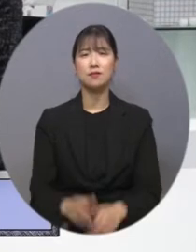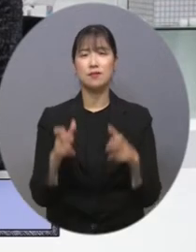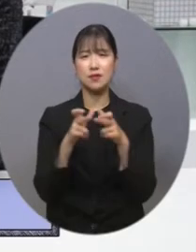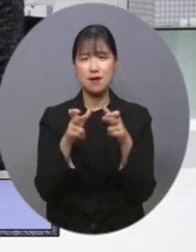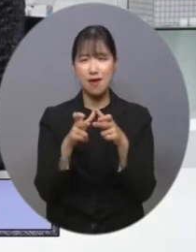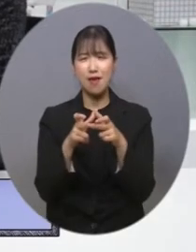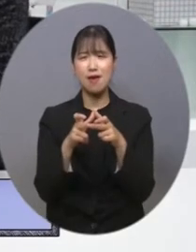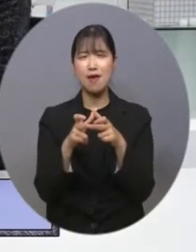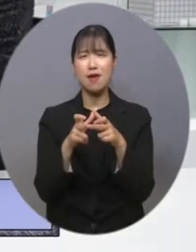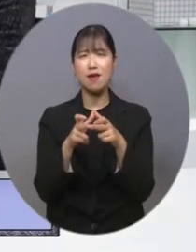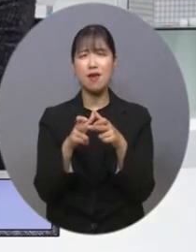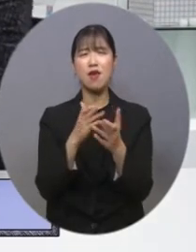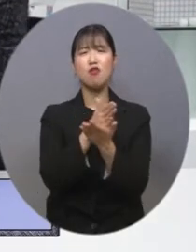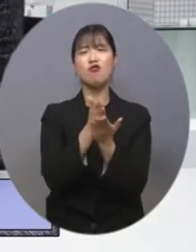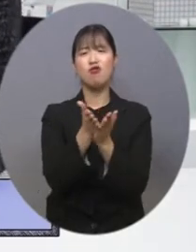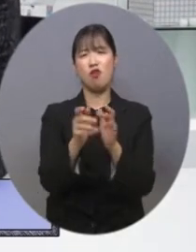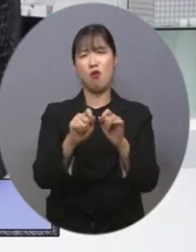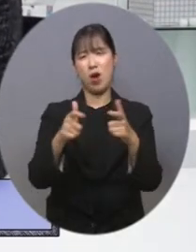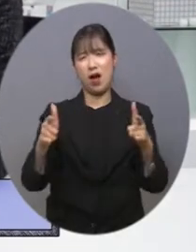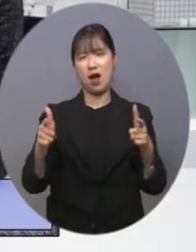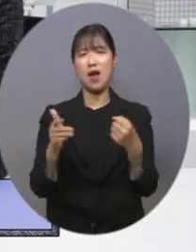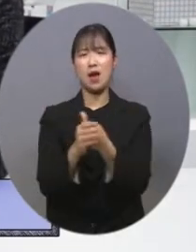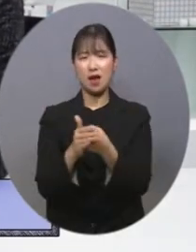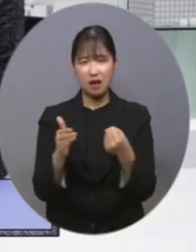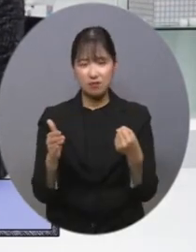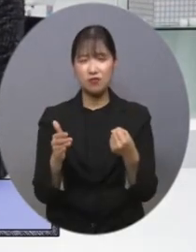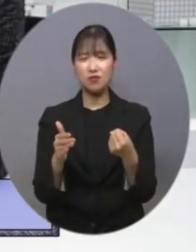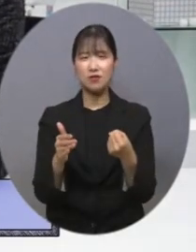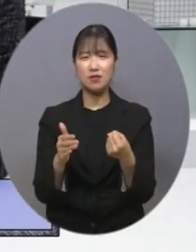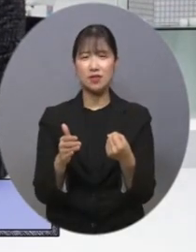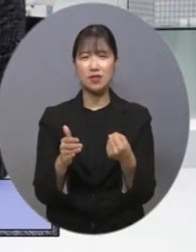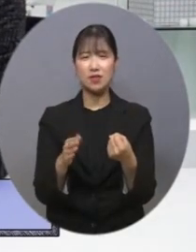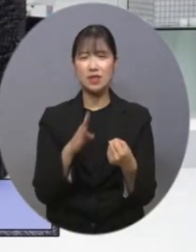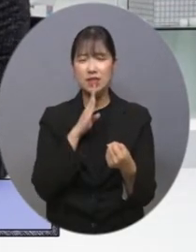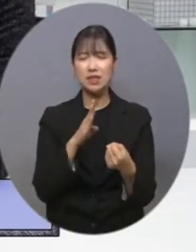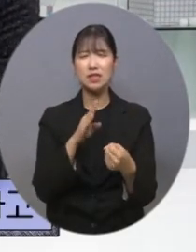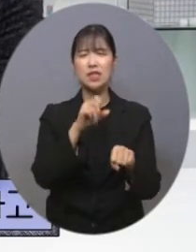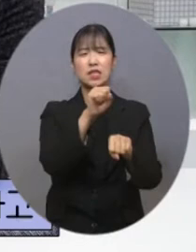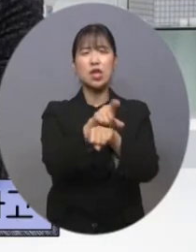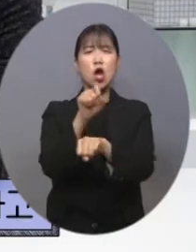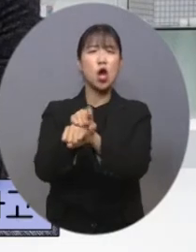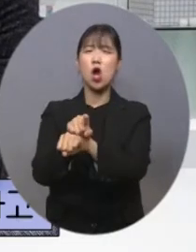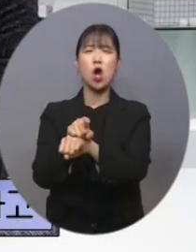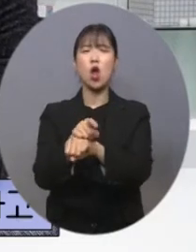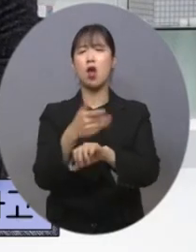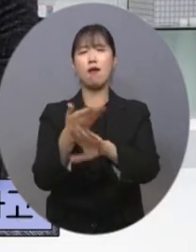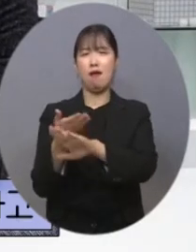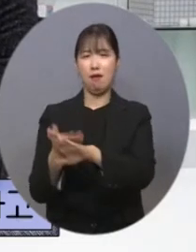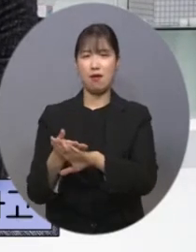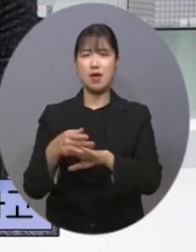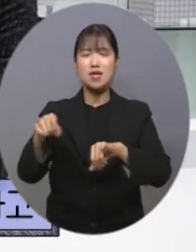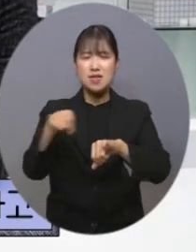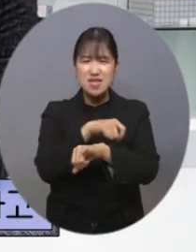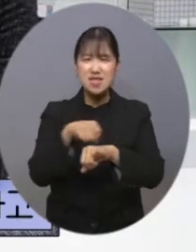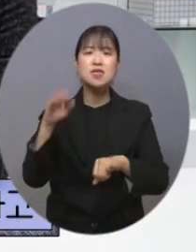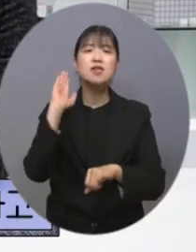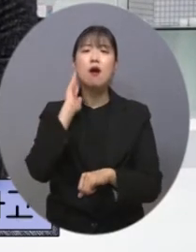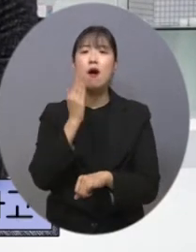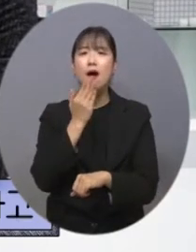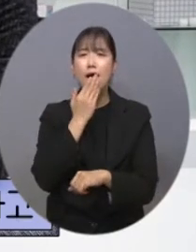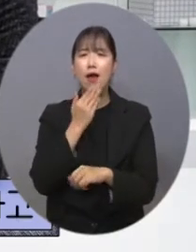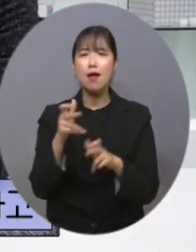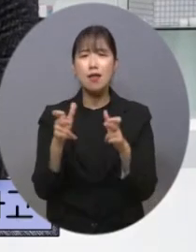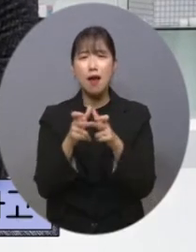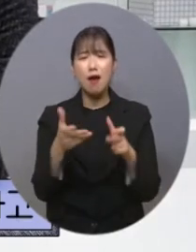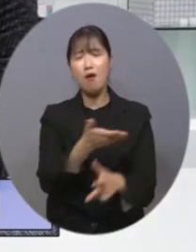장애 유형이 다양하다 보니까 사실은 좀 성적들이 들리더라고요. 특히 이제 청각분들은